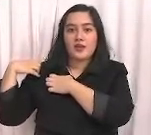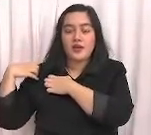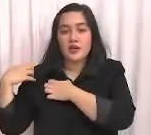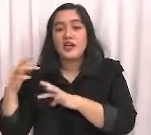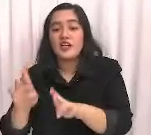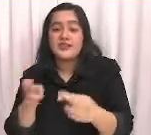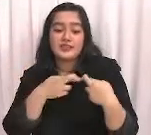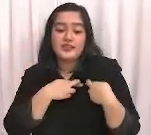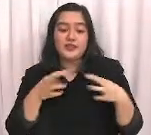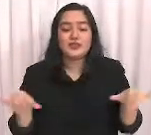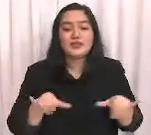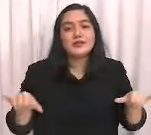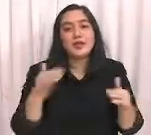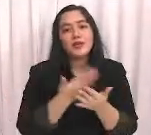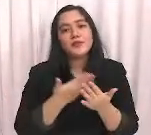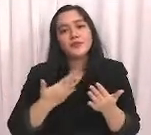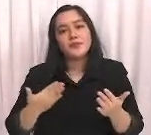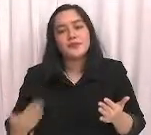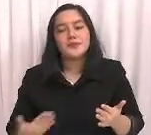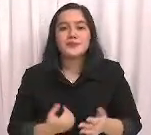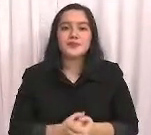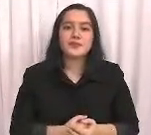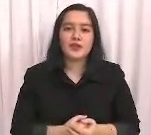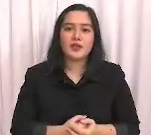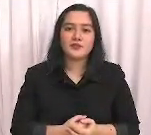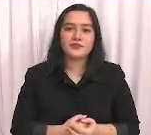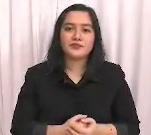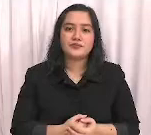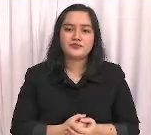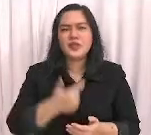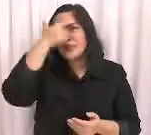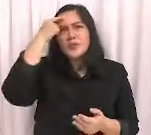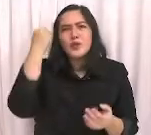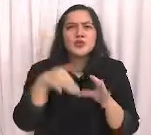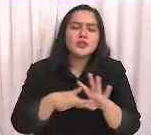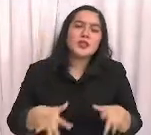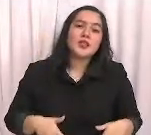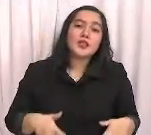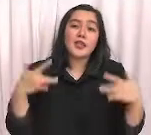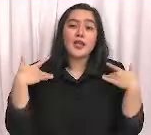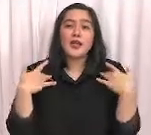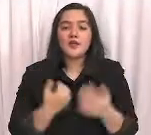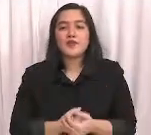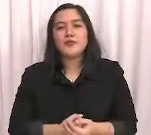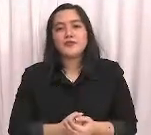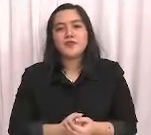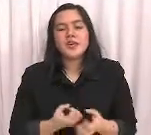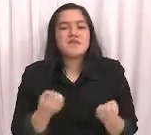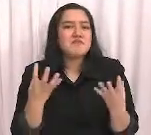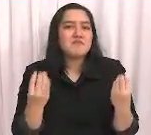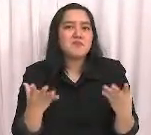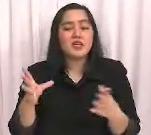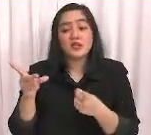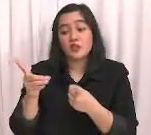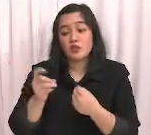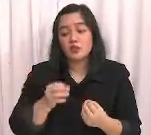mo gumagawa ka ng tama ay magagantihan ka ng tama. Alam po natin yan, na maraming gumagawa